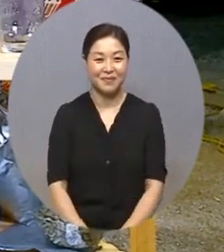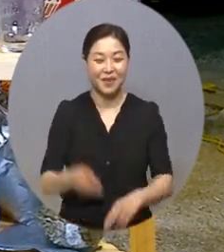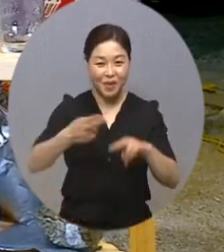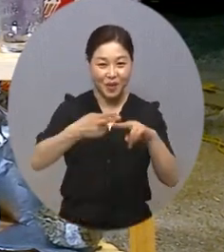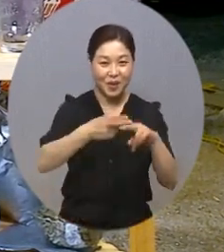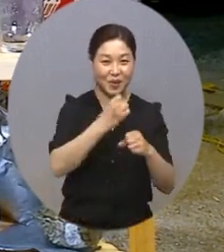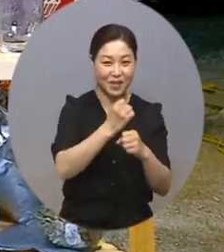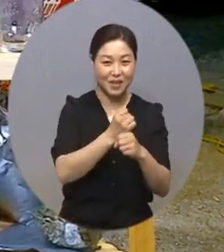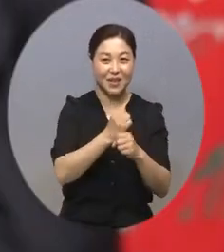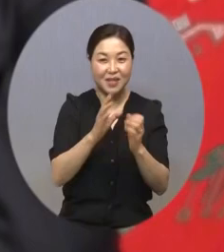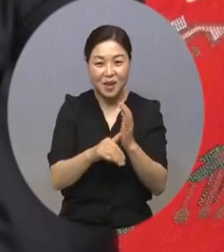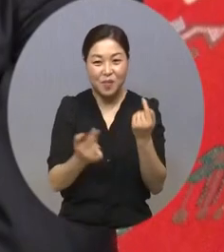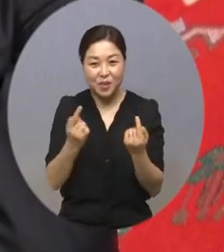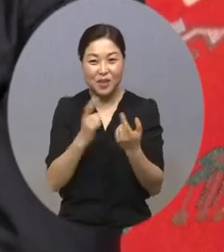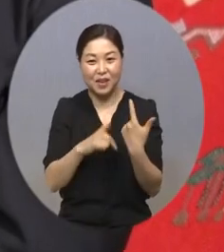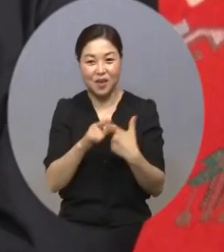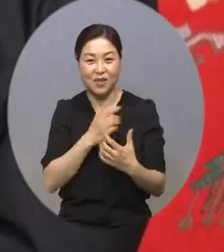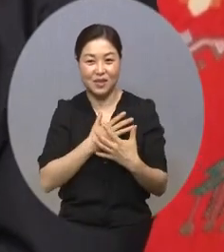했는데